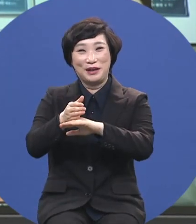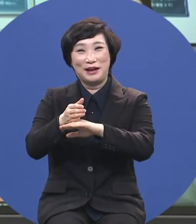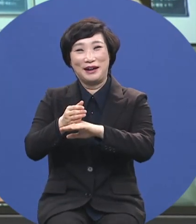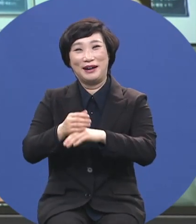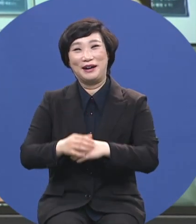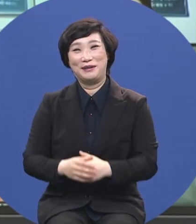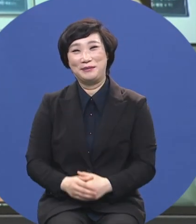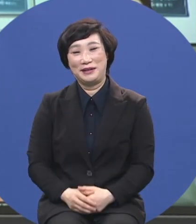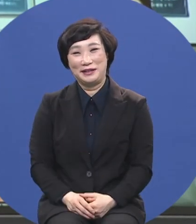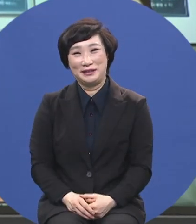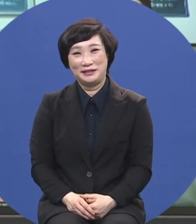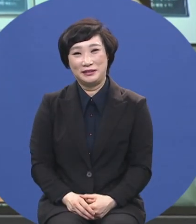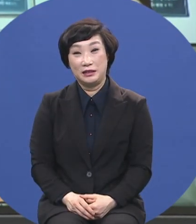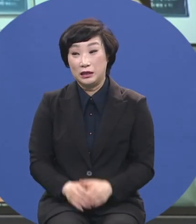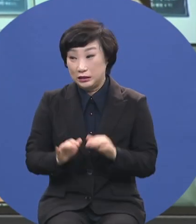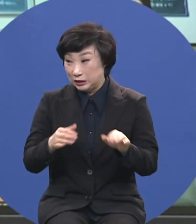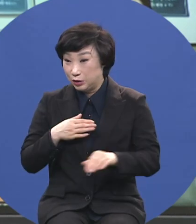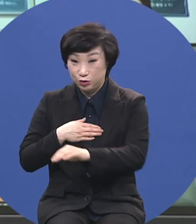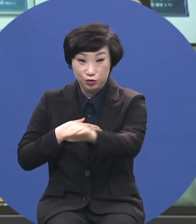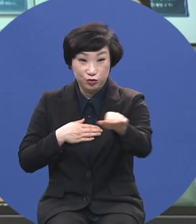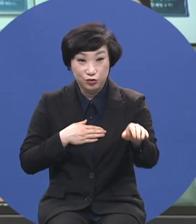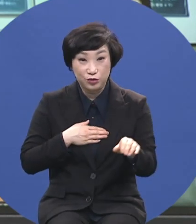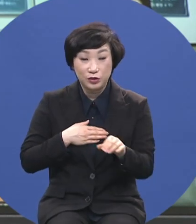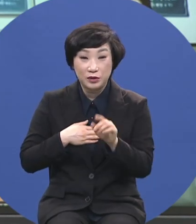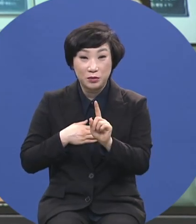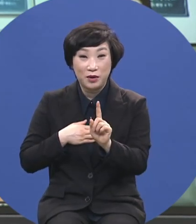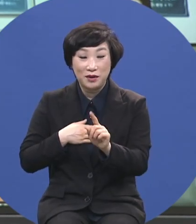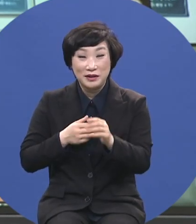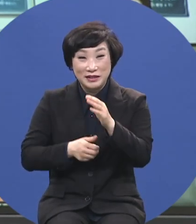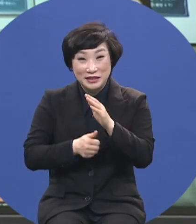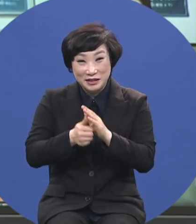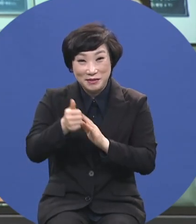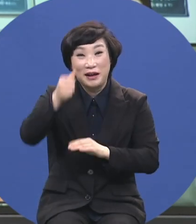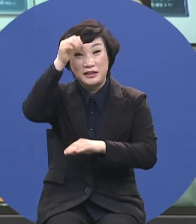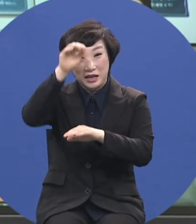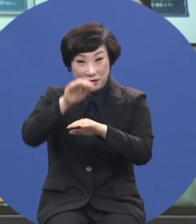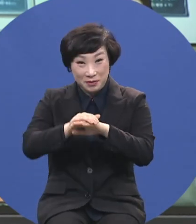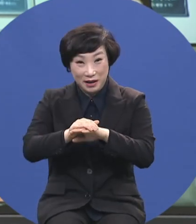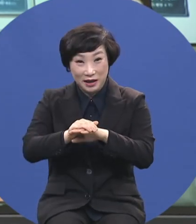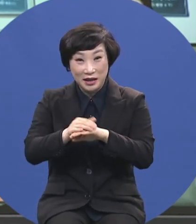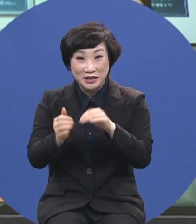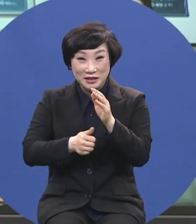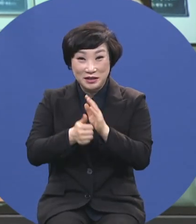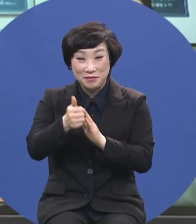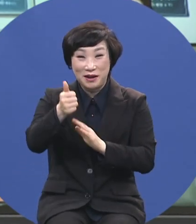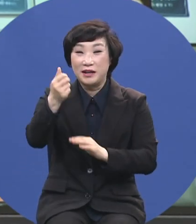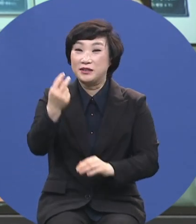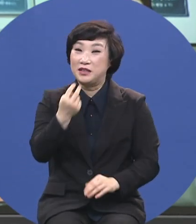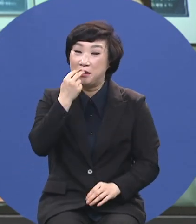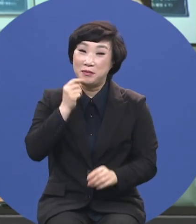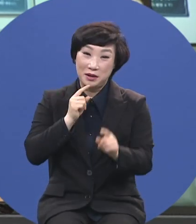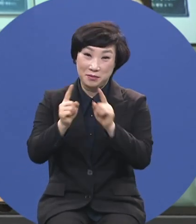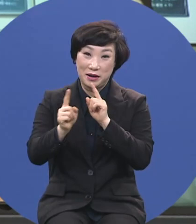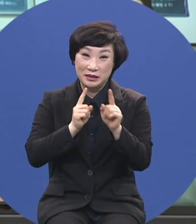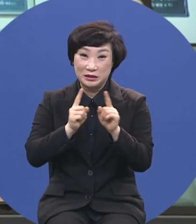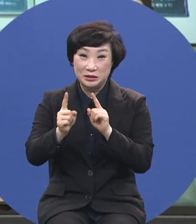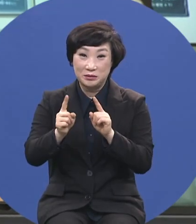말이오. 근데 우리는 그런 희망찬 예배, 희망찬 생명의